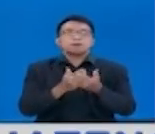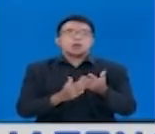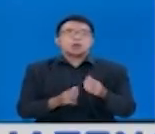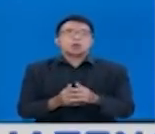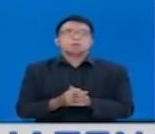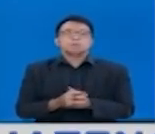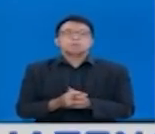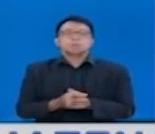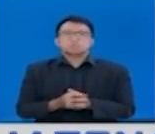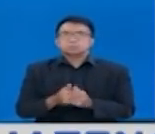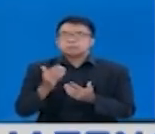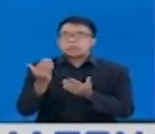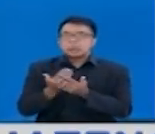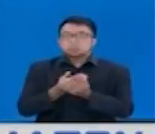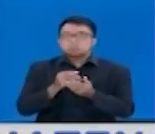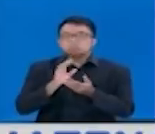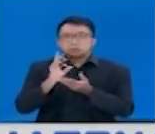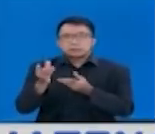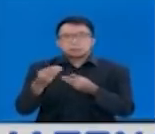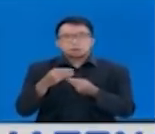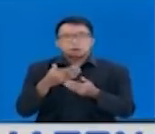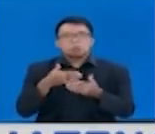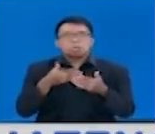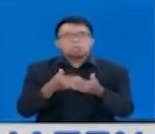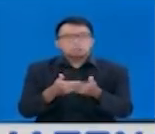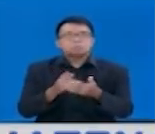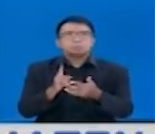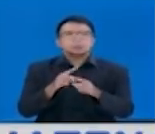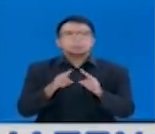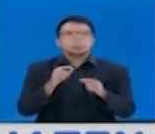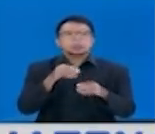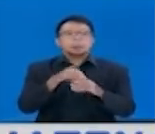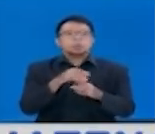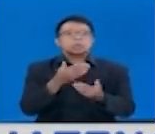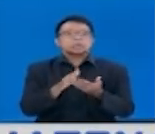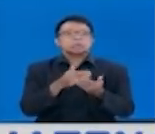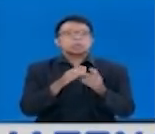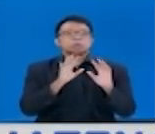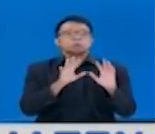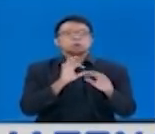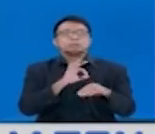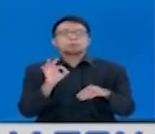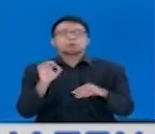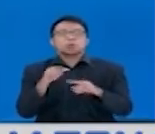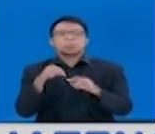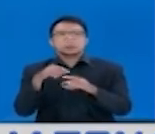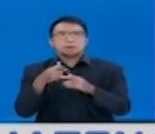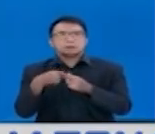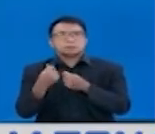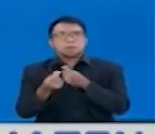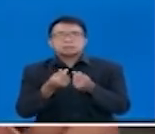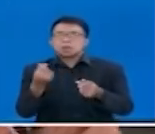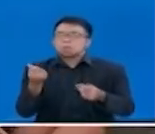hanya tersisa Rp10.000. Padahal dirinya tidak pernah melakukan transaksi apapun. Dua rekening